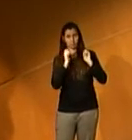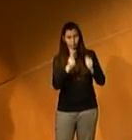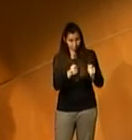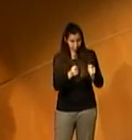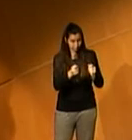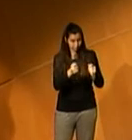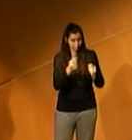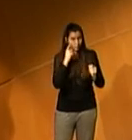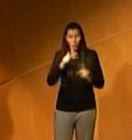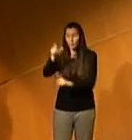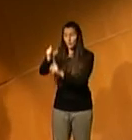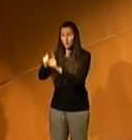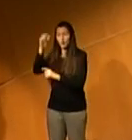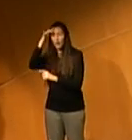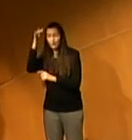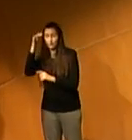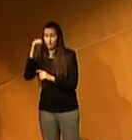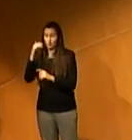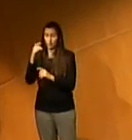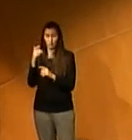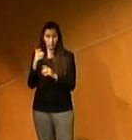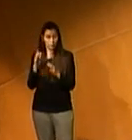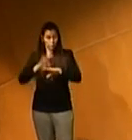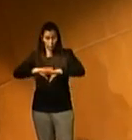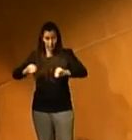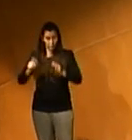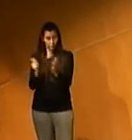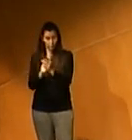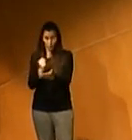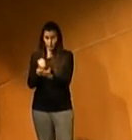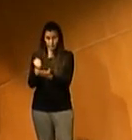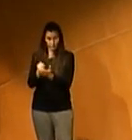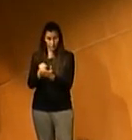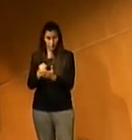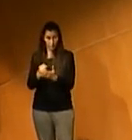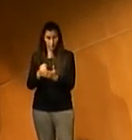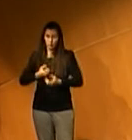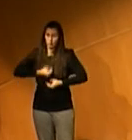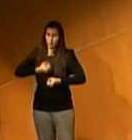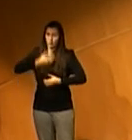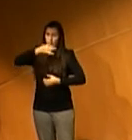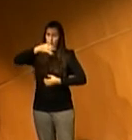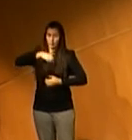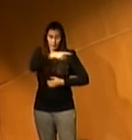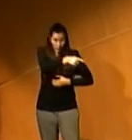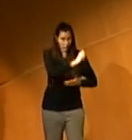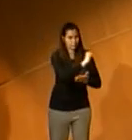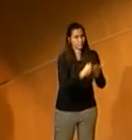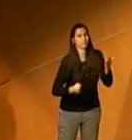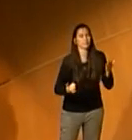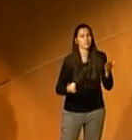écrire ce que l'élève nous dira au moment où il fait son épreuve. Moi, je